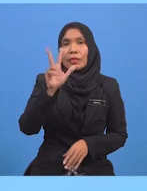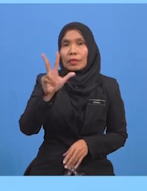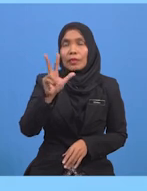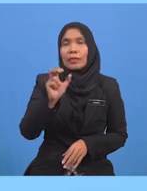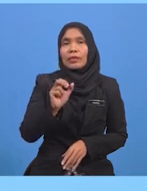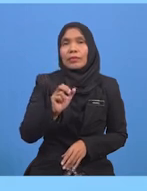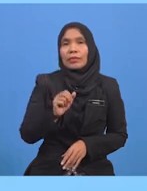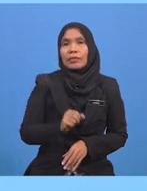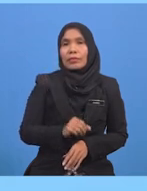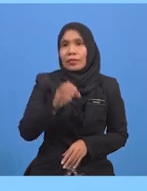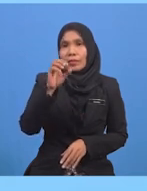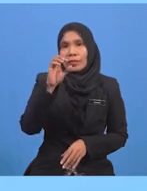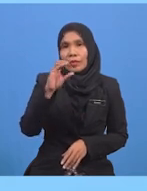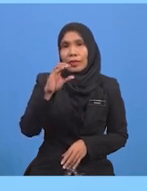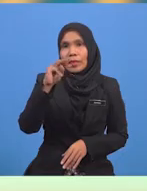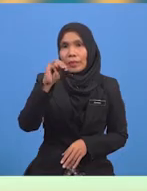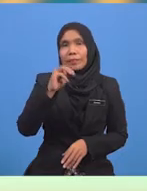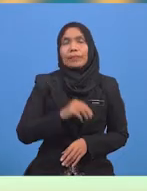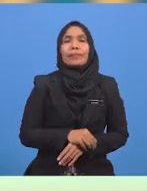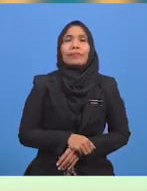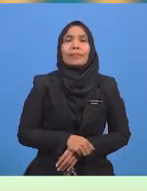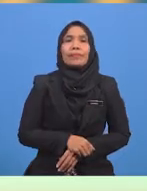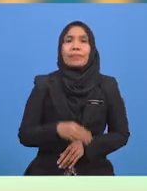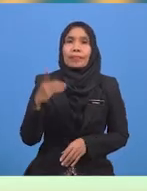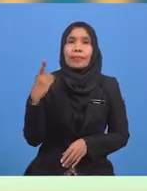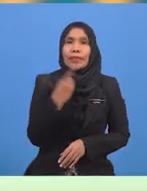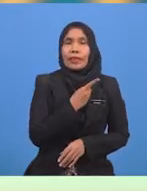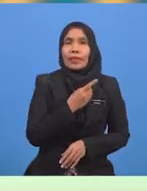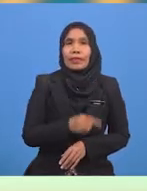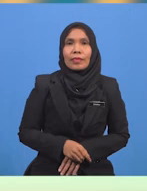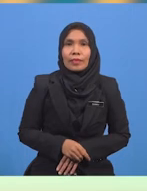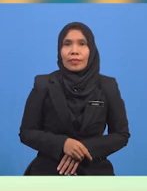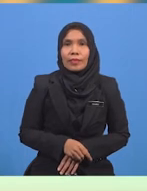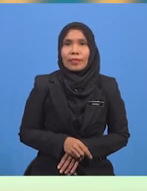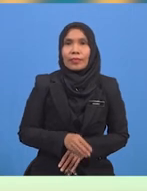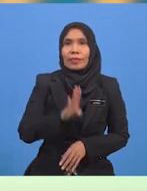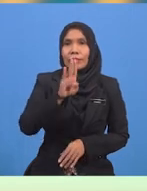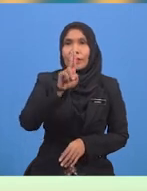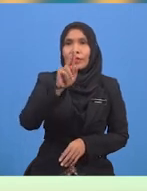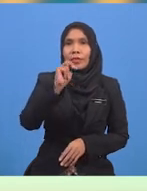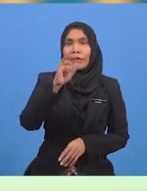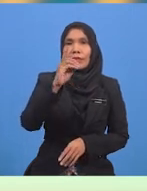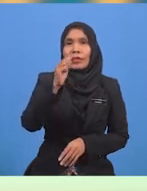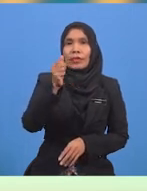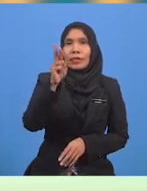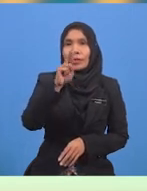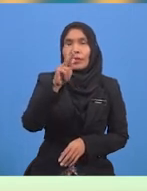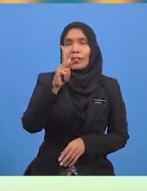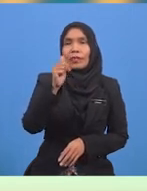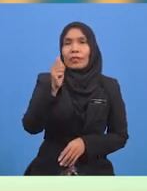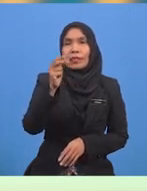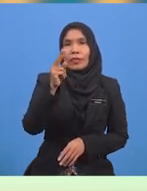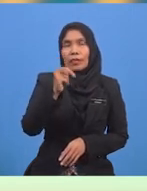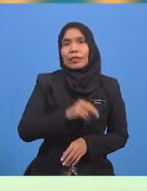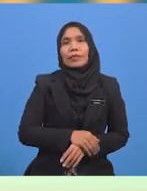5.933 cm. Kita bundarkan jawapan akhir dengan 4 angka